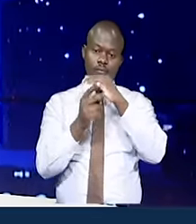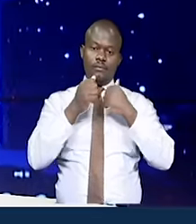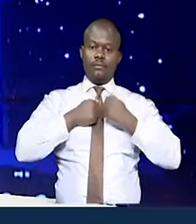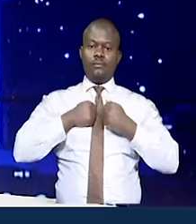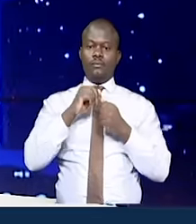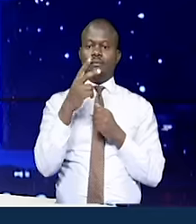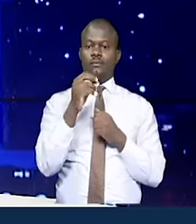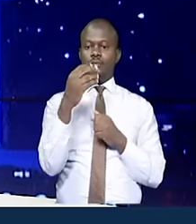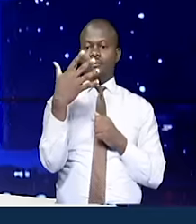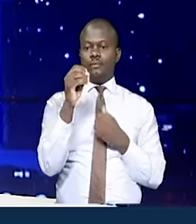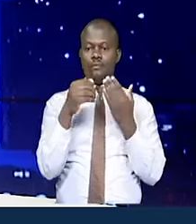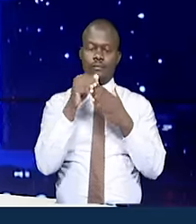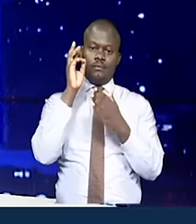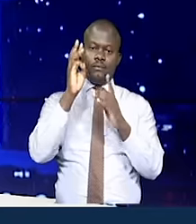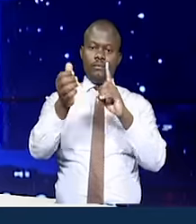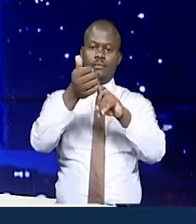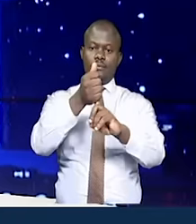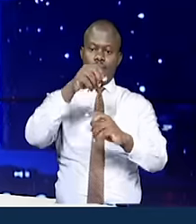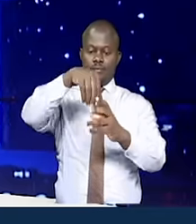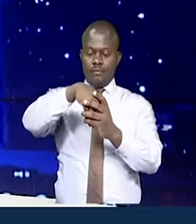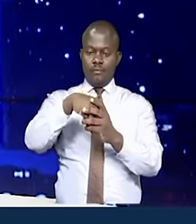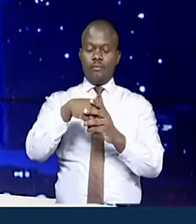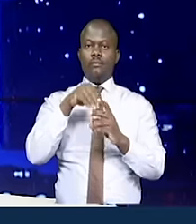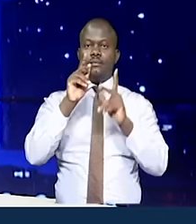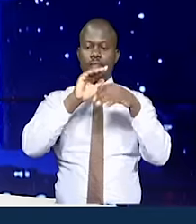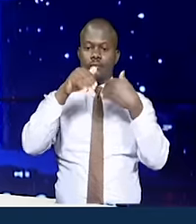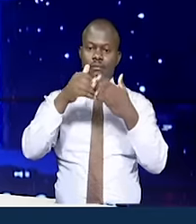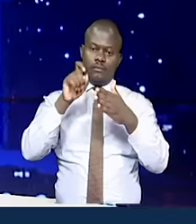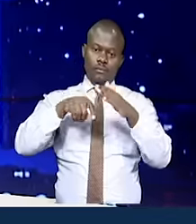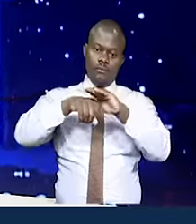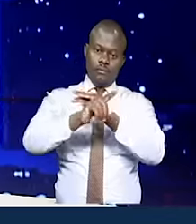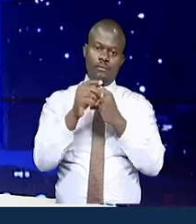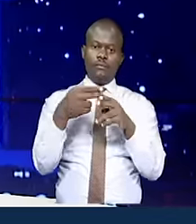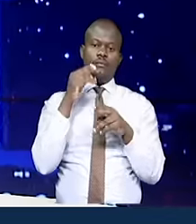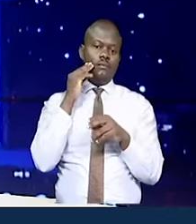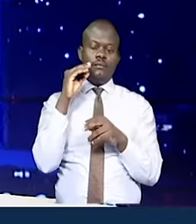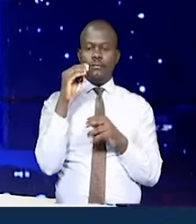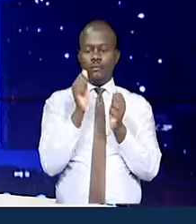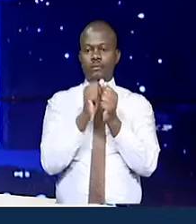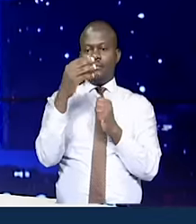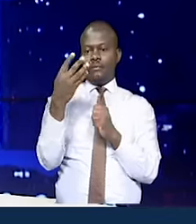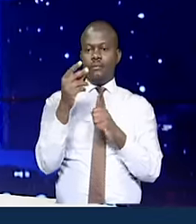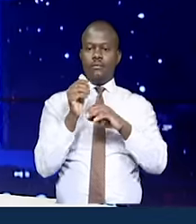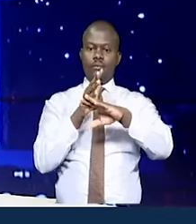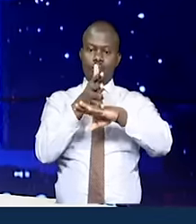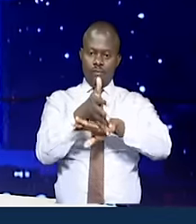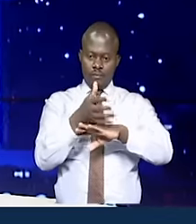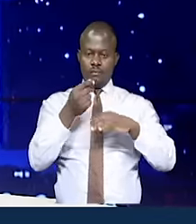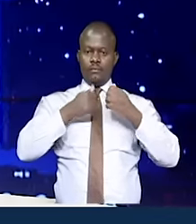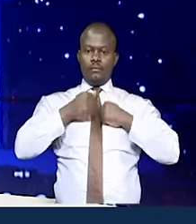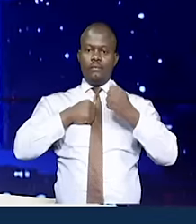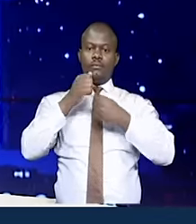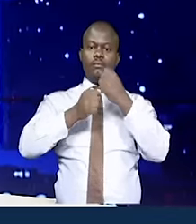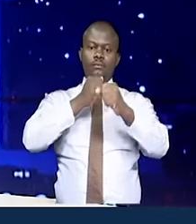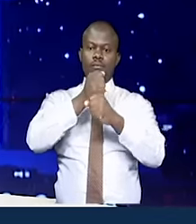cya 2050 bizagerwaho, birimo n'uko umuturage azaba yinjiza hafi miliyoni 14 zirenga z'amafaranga y'u Rwanda buri